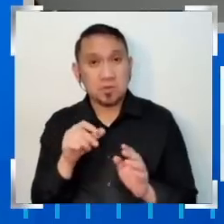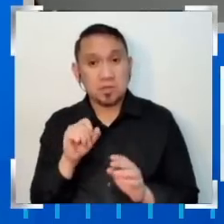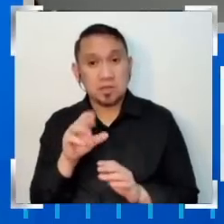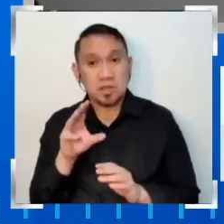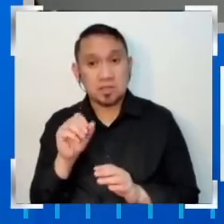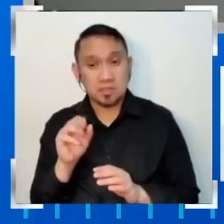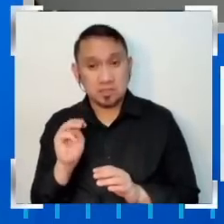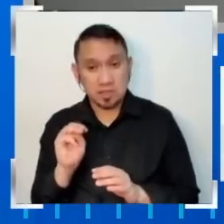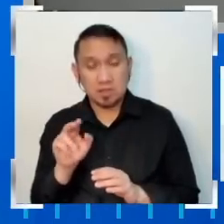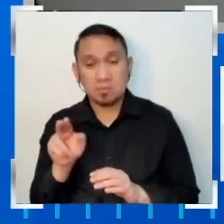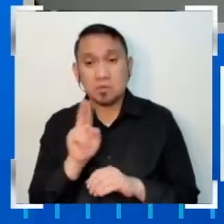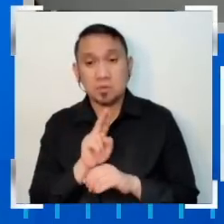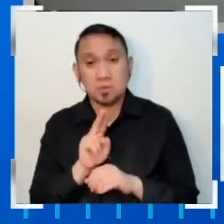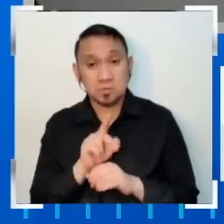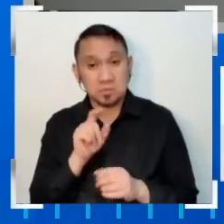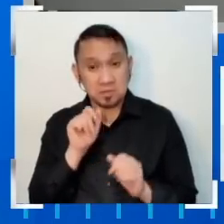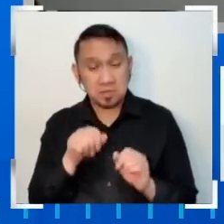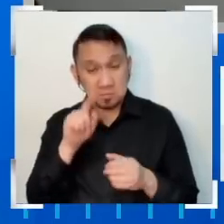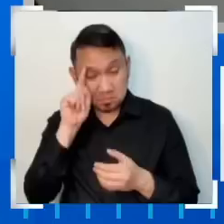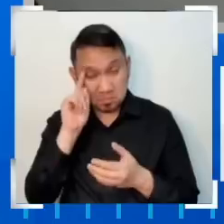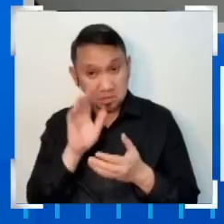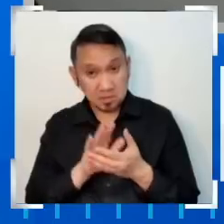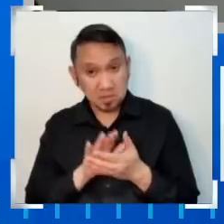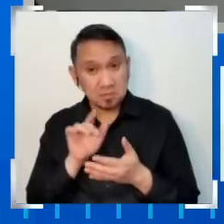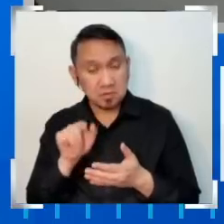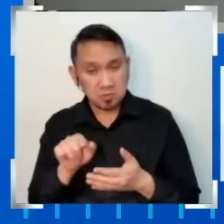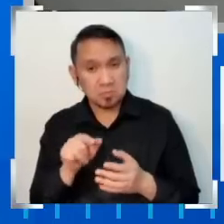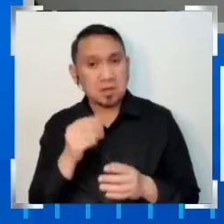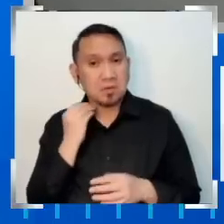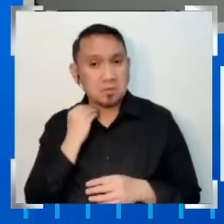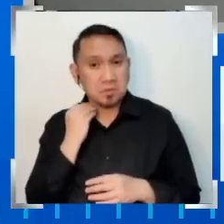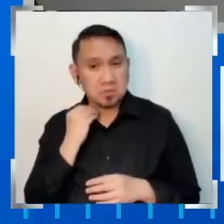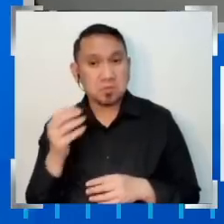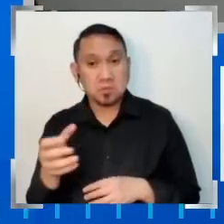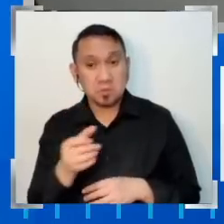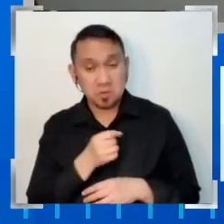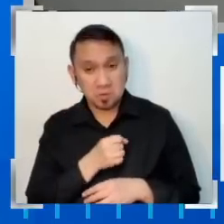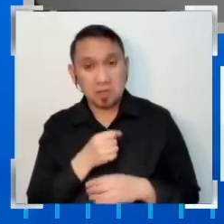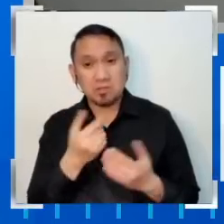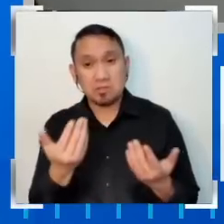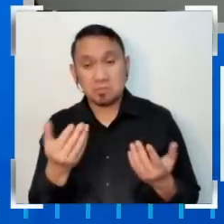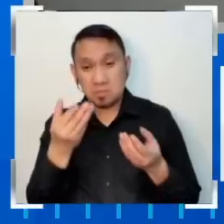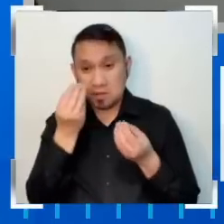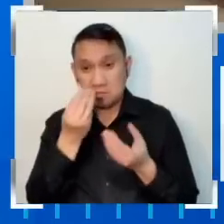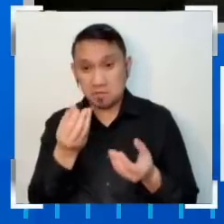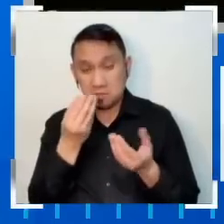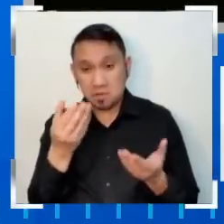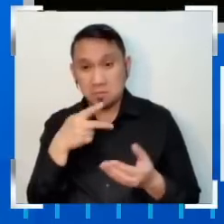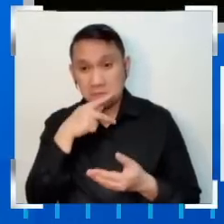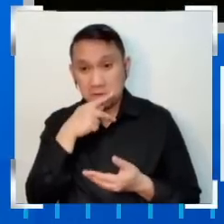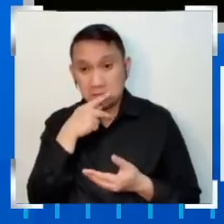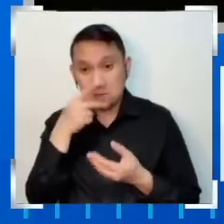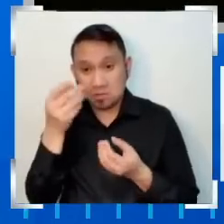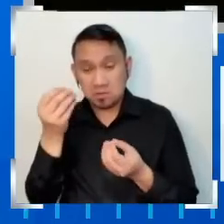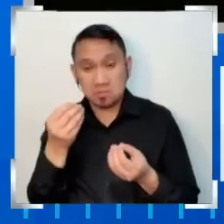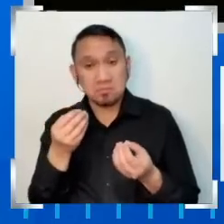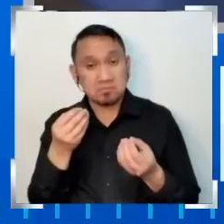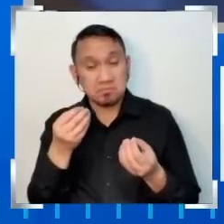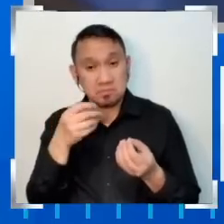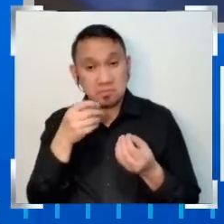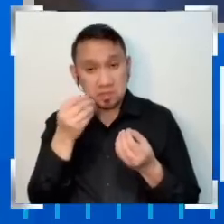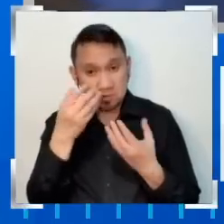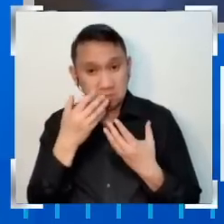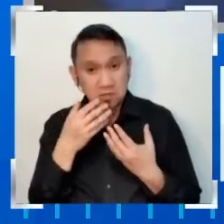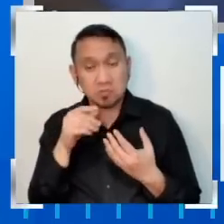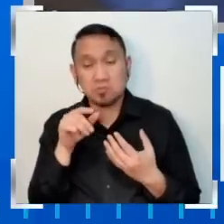gawing kapanipaniwala ang kanilang panluloko para makakuha ng mga impormasyon sa kanilang mga biktima. Payo ng ACG,